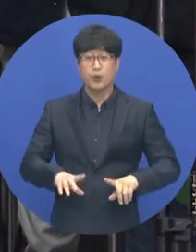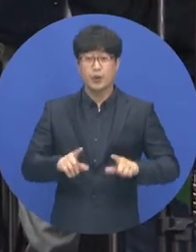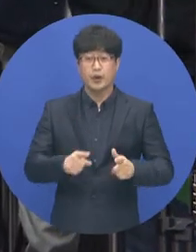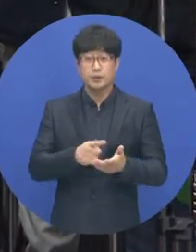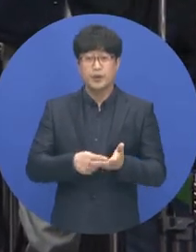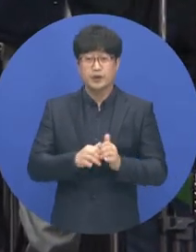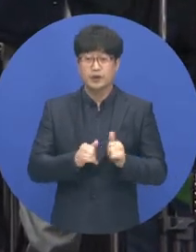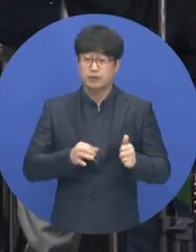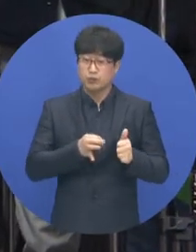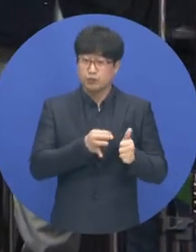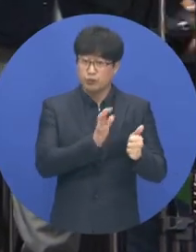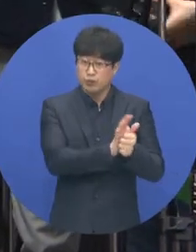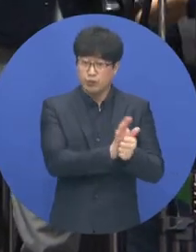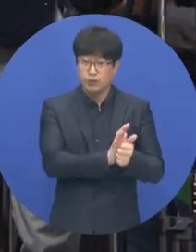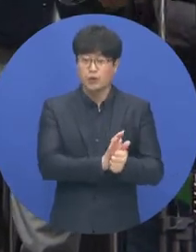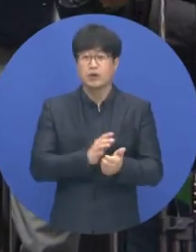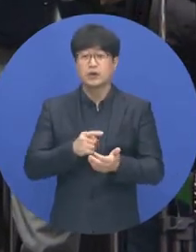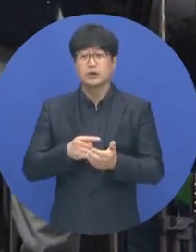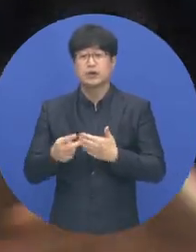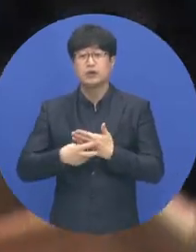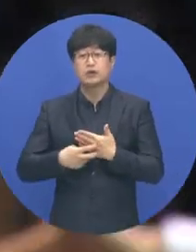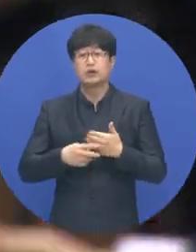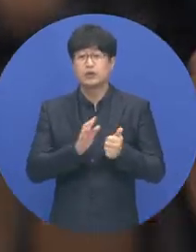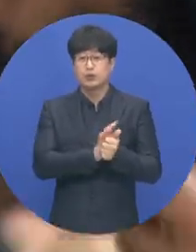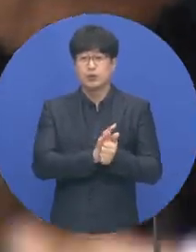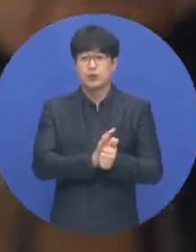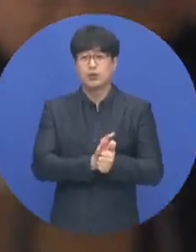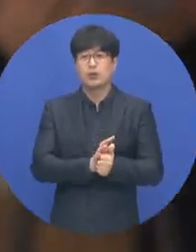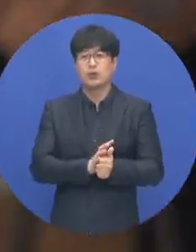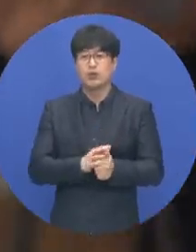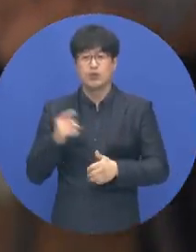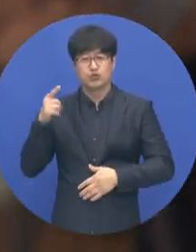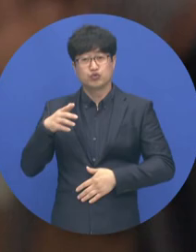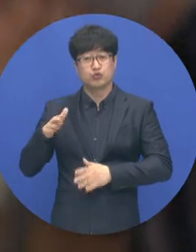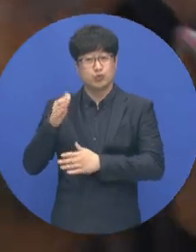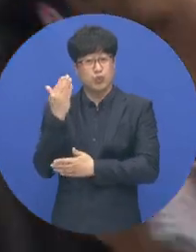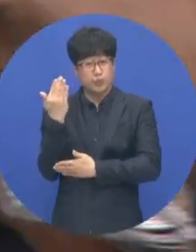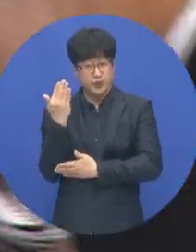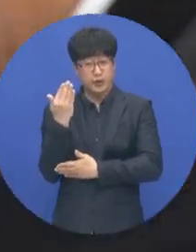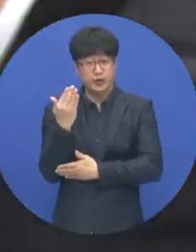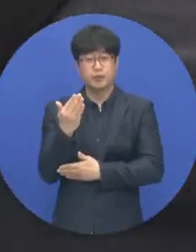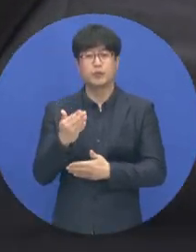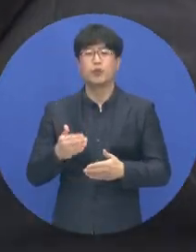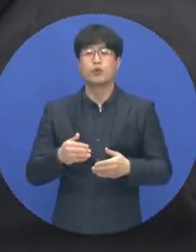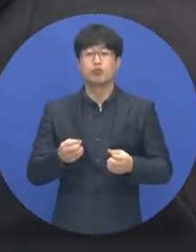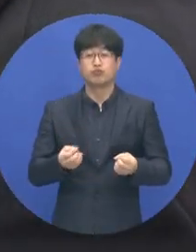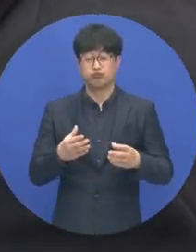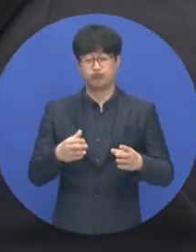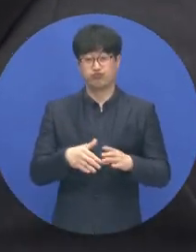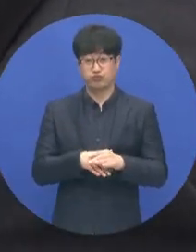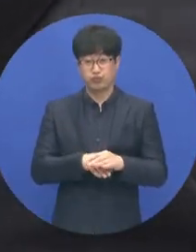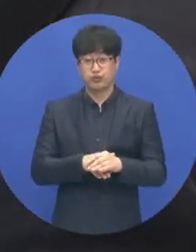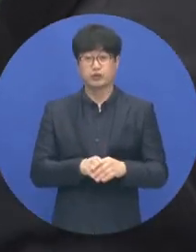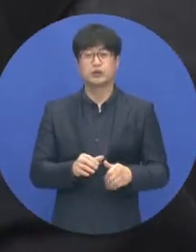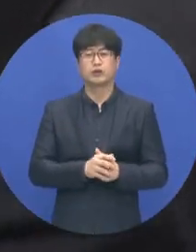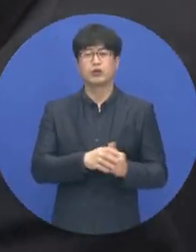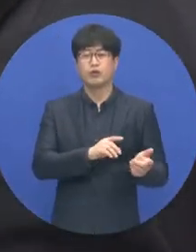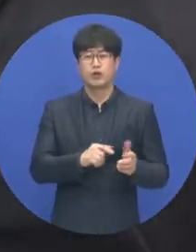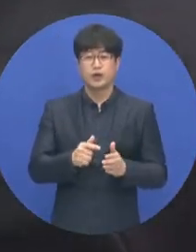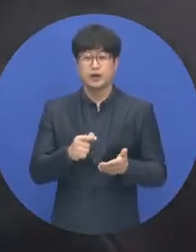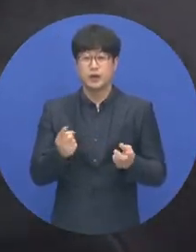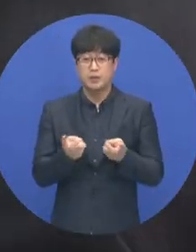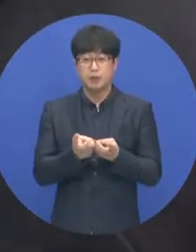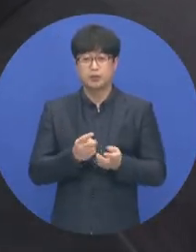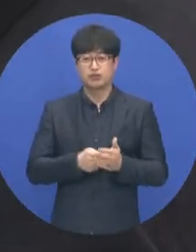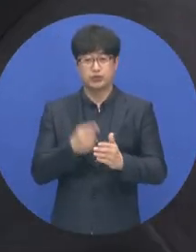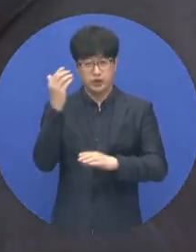피해자 지원금과 의료 지원은 물론 선감학원 예토 연구와 추모비 설치, 추모 문화재 등의 선감학원 사건 피해 지원 대책을